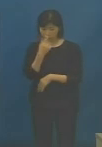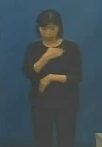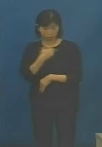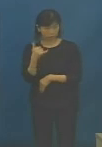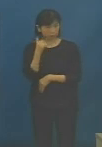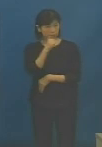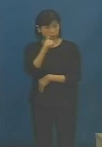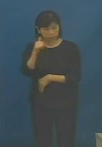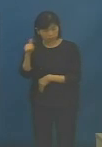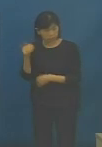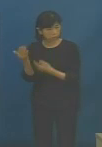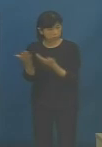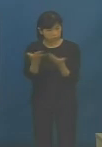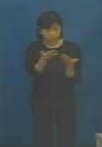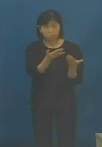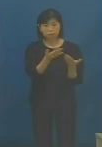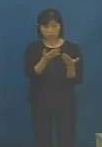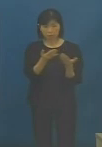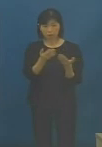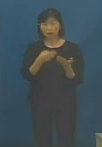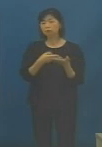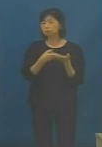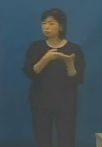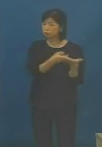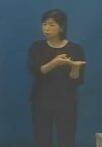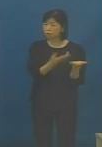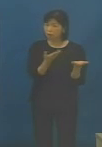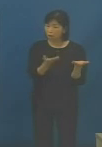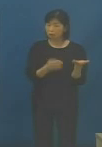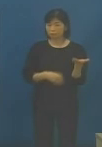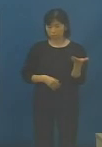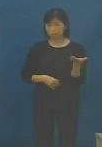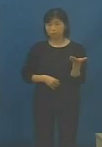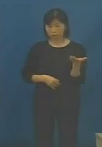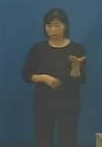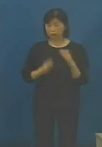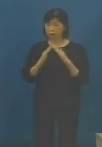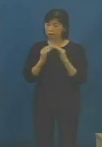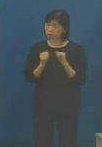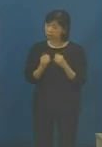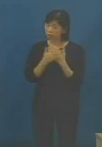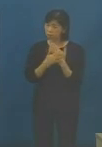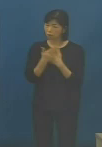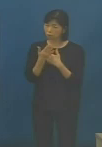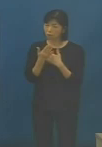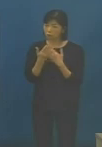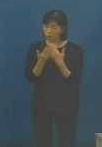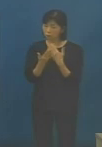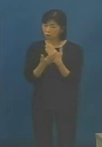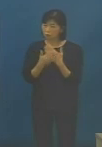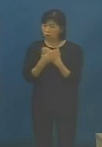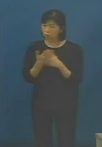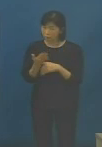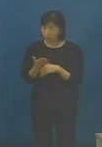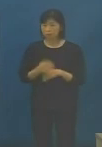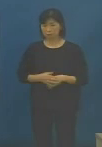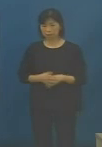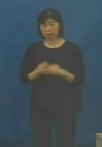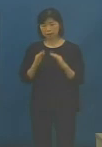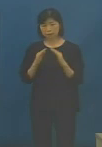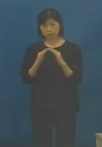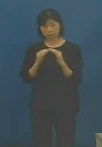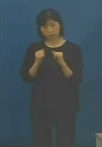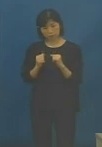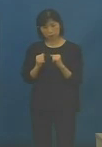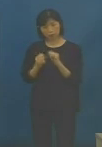りをさせていただき、入院なのか宿泊療養なのか在宅なのか、この辺のお世話をさ